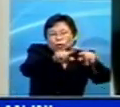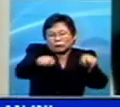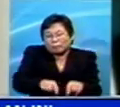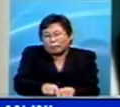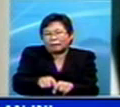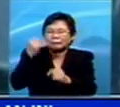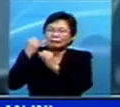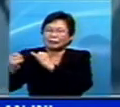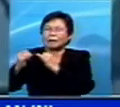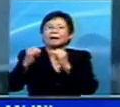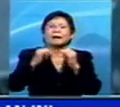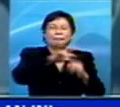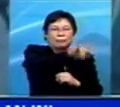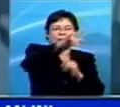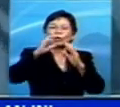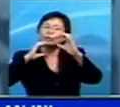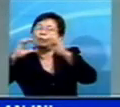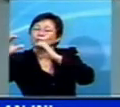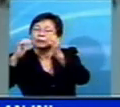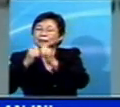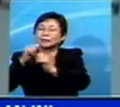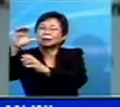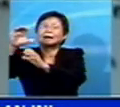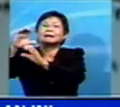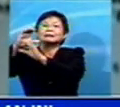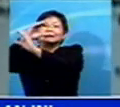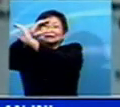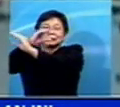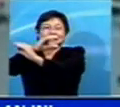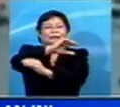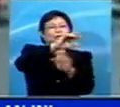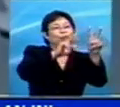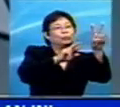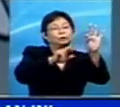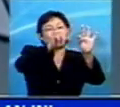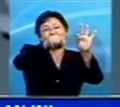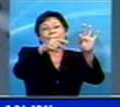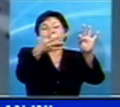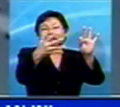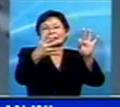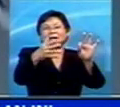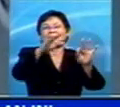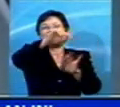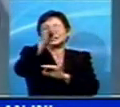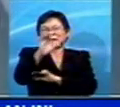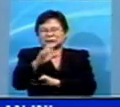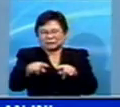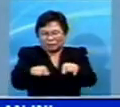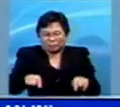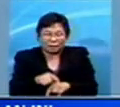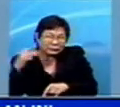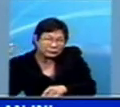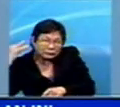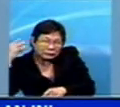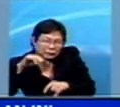pesawat berkomunikasi dengan satelit pada 29 Mei jacc menolak kawasan sekitar isyarat akustik dikesan di